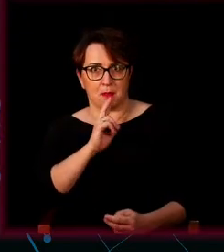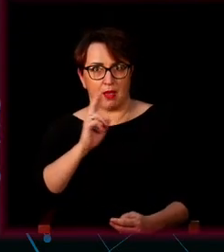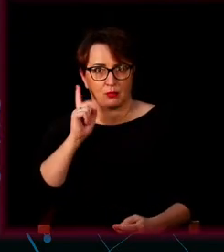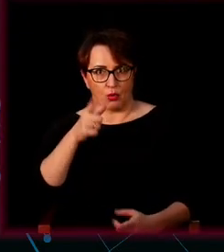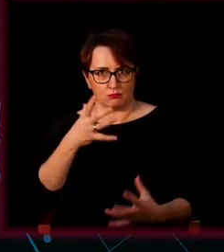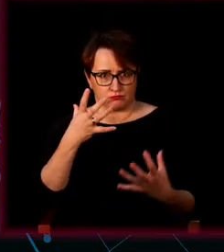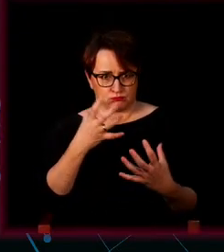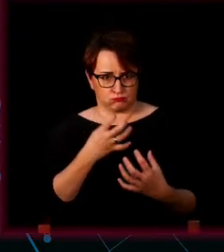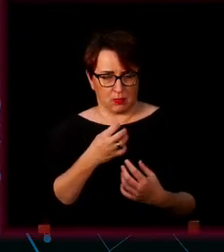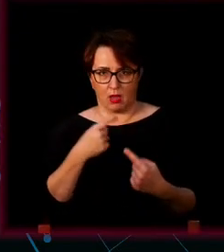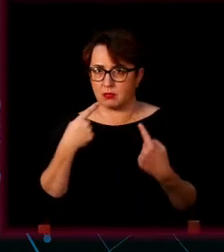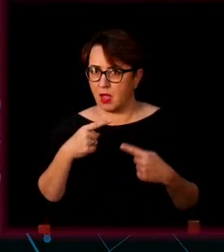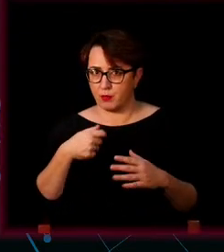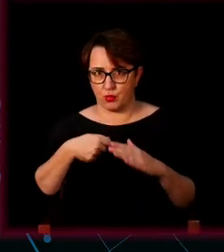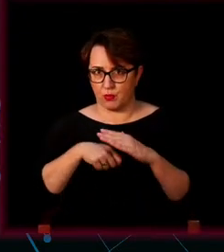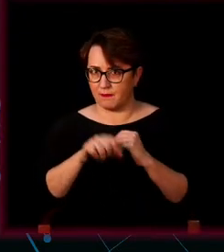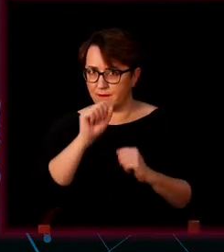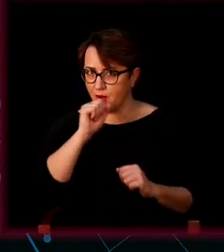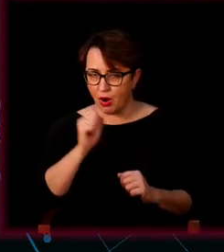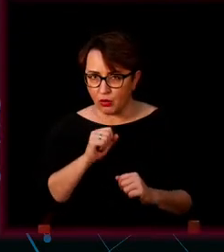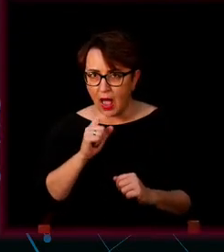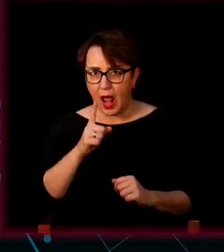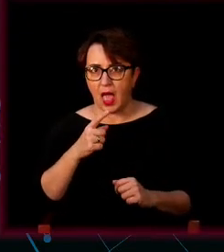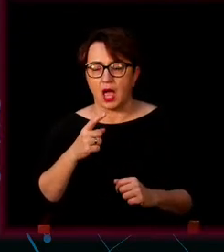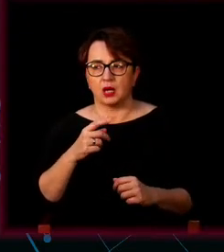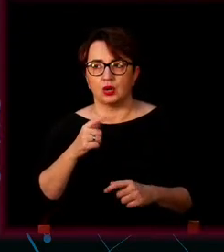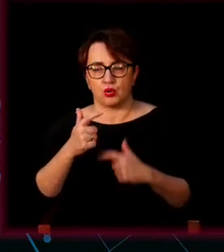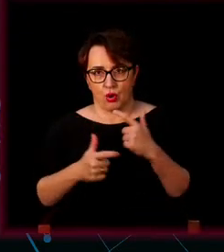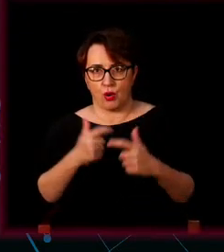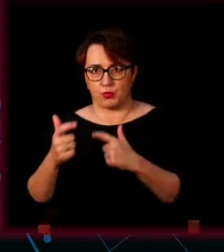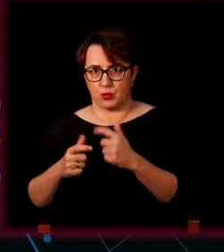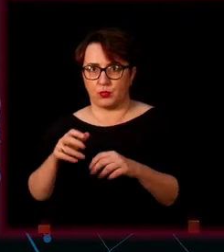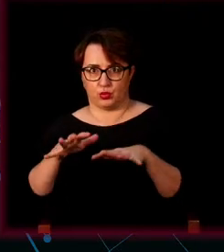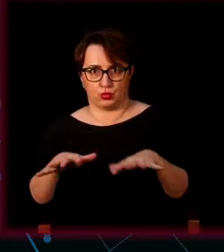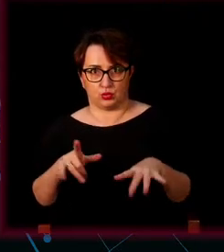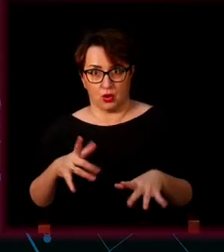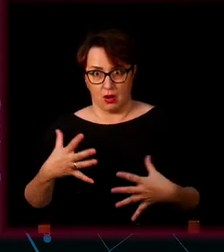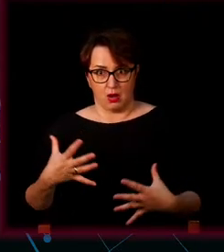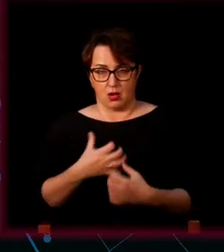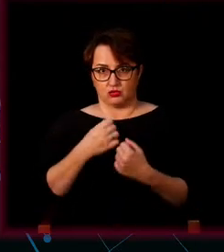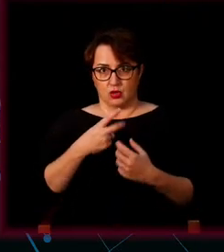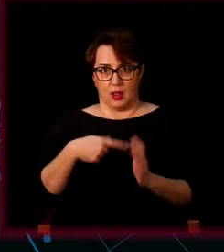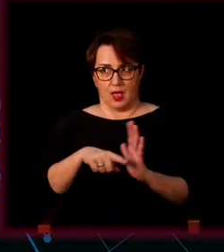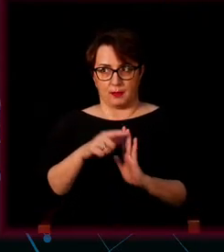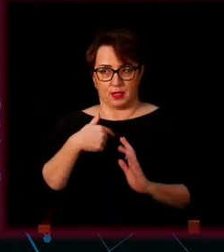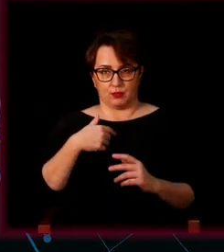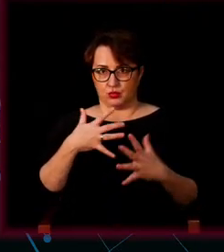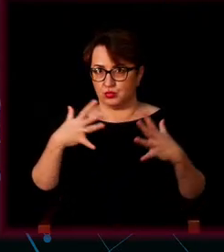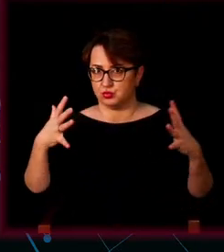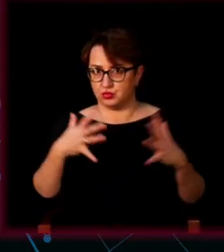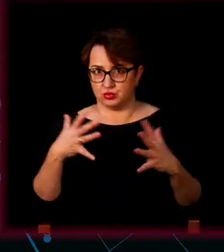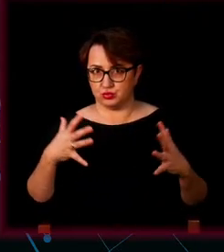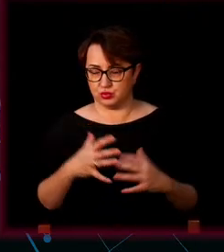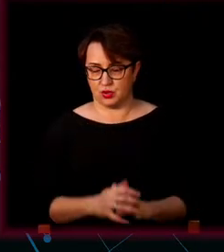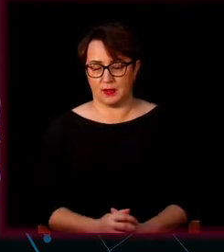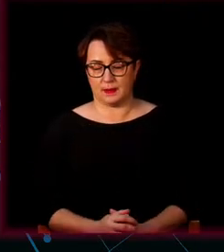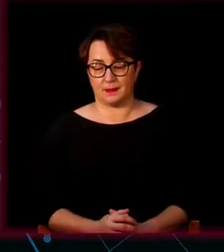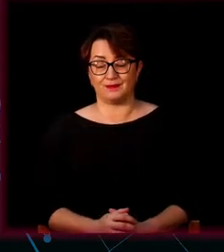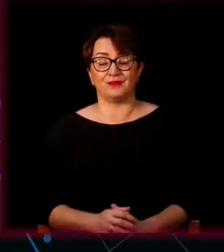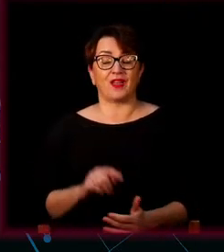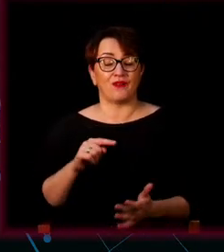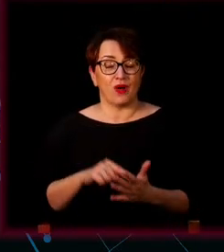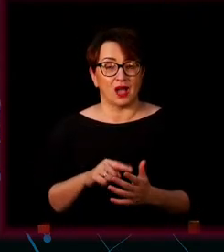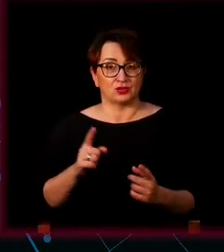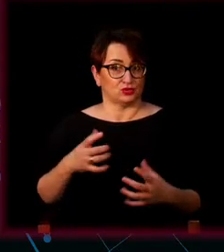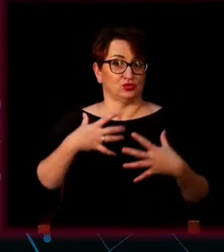Spochmurniał. Okazało się, że nie urodził ani jednego, za to spłodził sporo. Był to jeden z tych małych wstrząsów, jakich doznawałem na każdym kroku. No i właśnie te małe